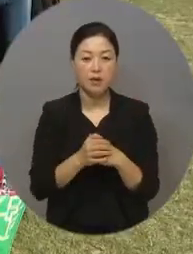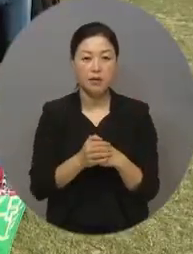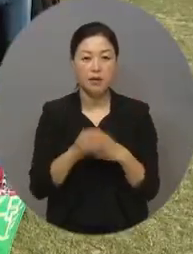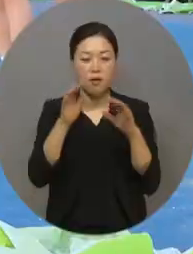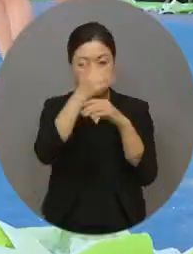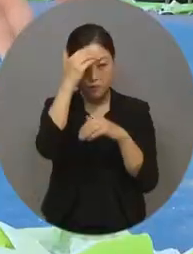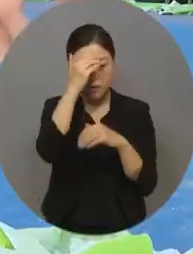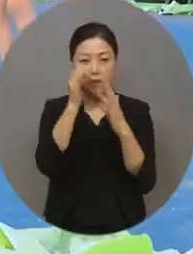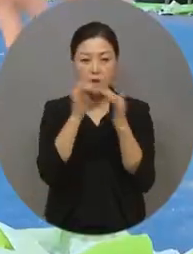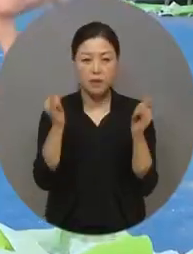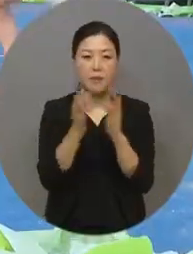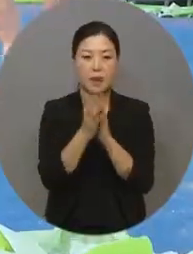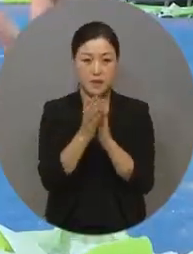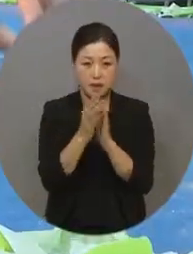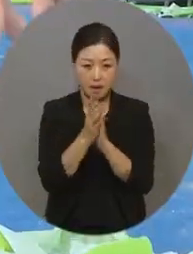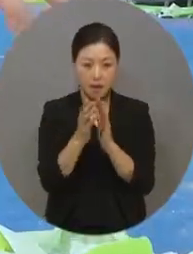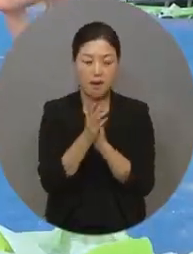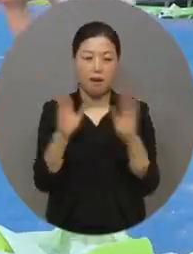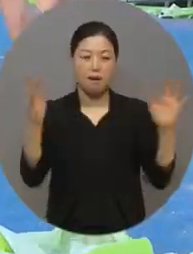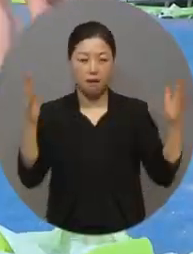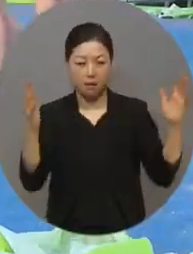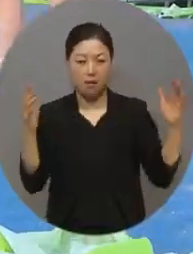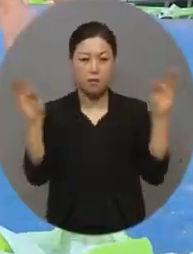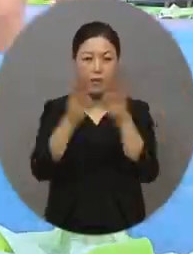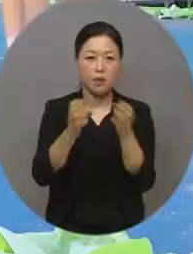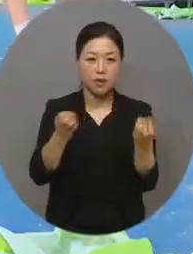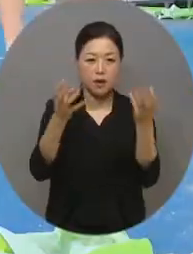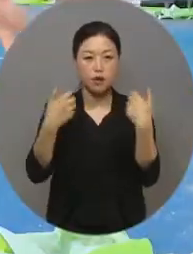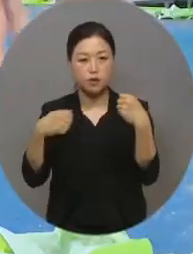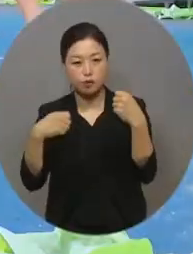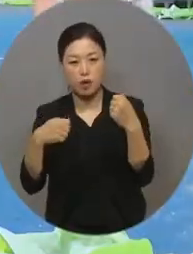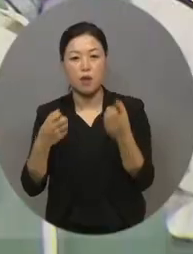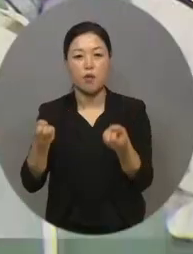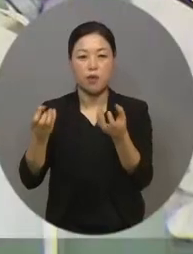속에 폐회사와 축하 공연이 이어졌습니다.